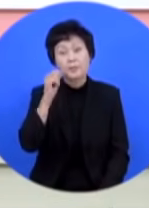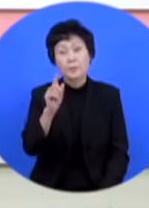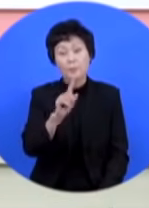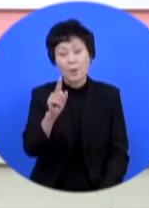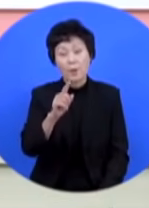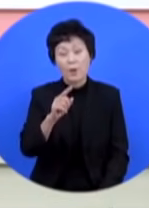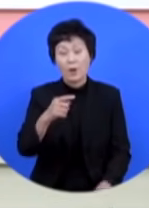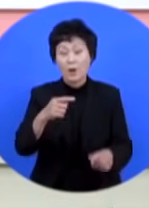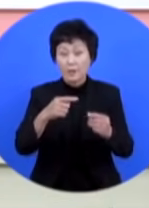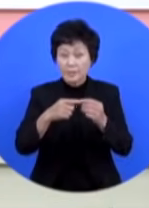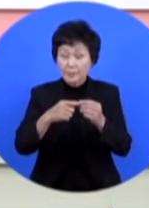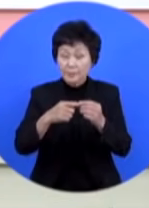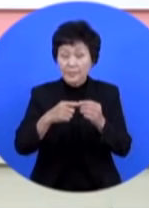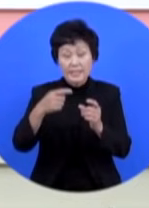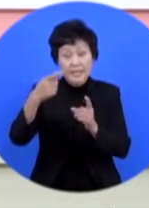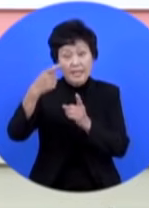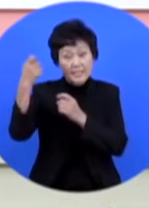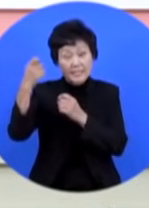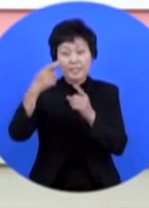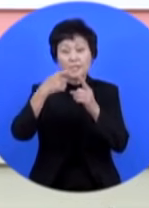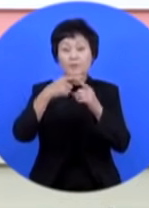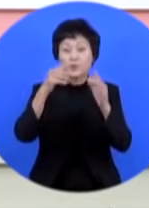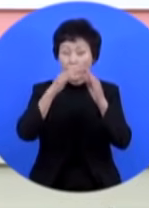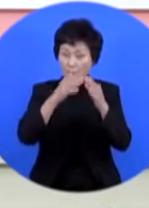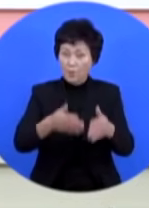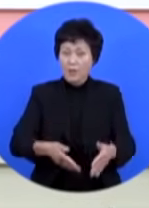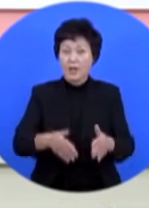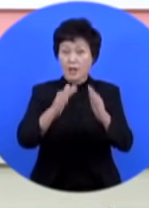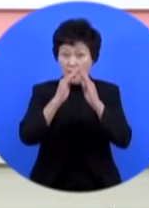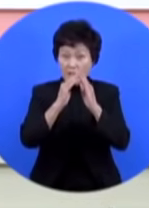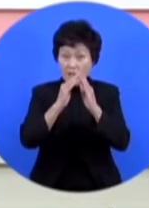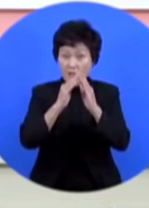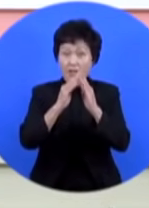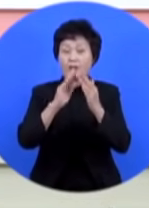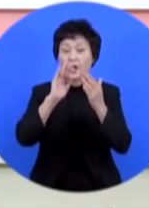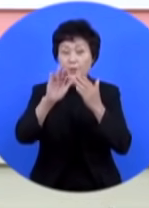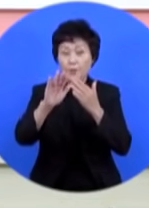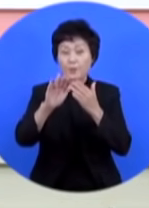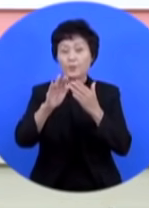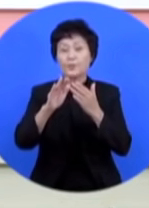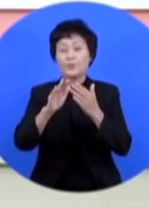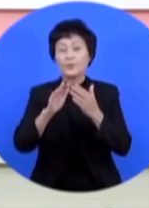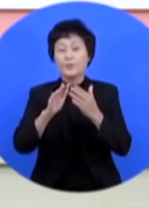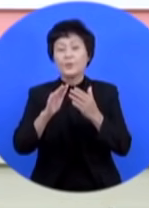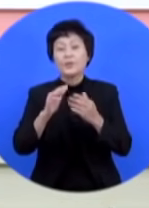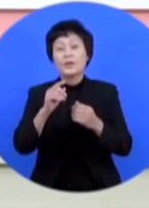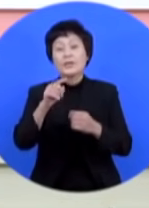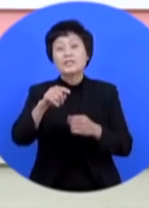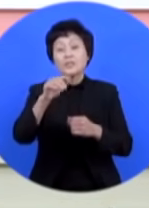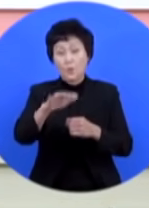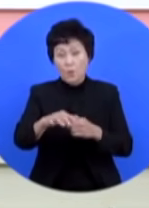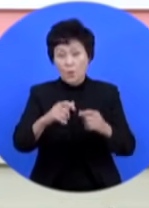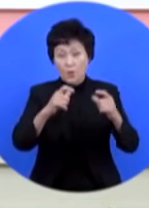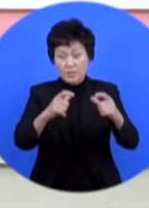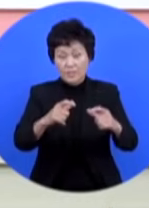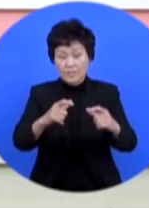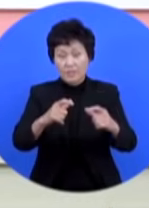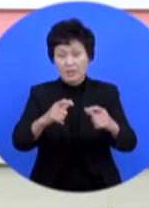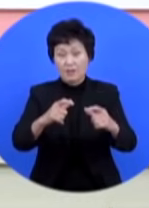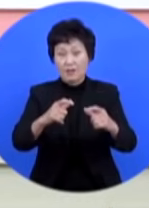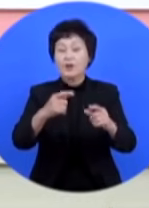기념 교회당을 이제 건축하고 예. 봉헌한 이후에 그 원주민